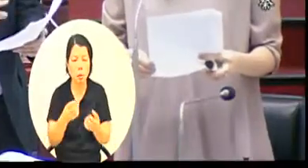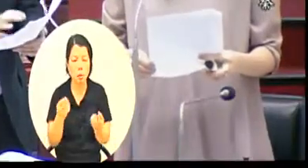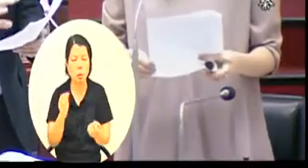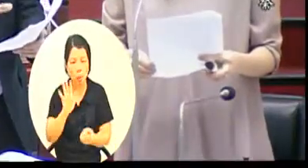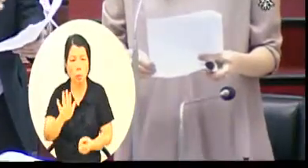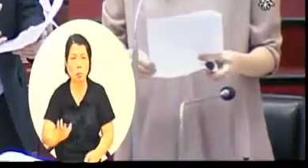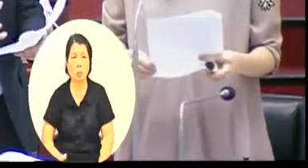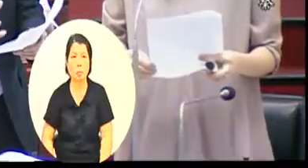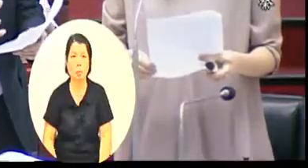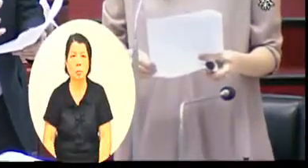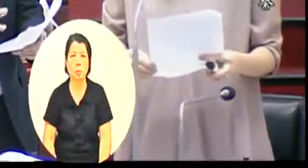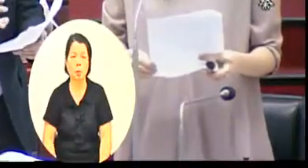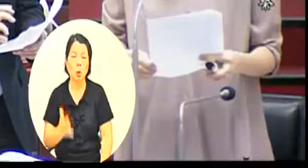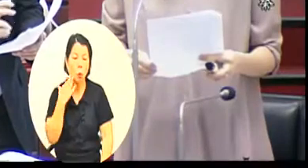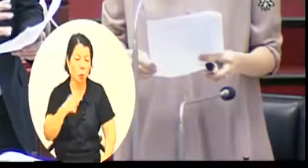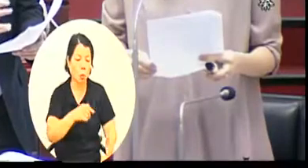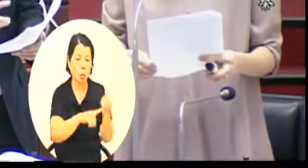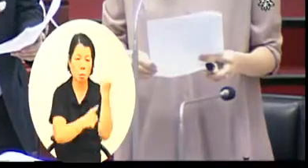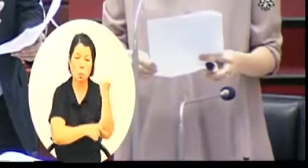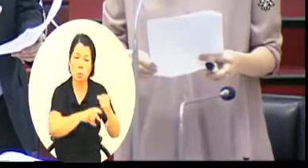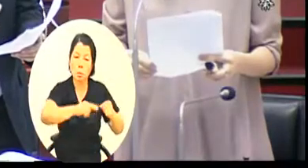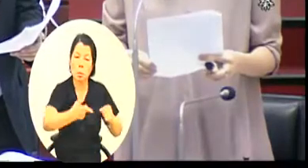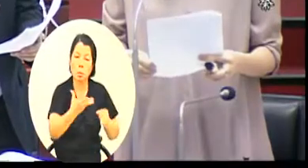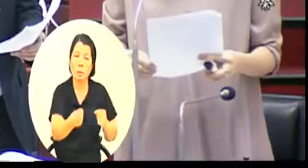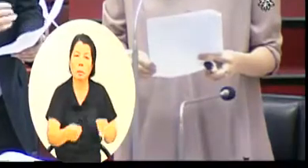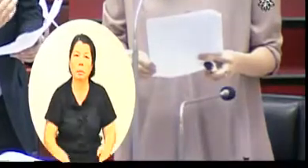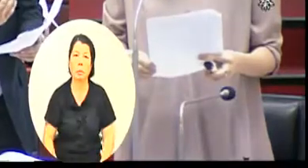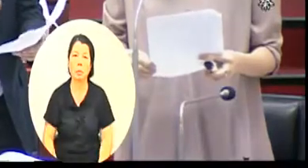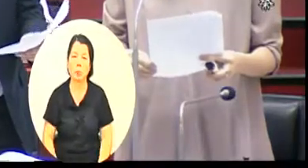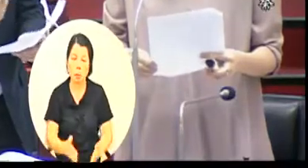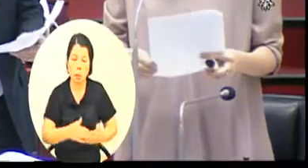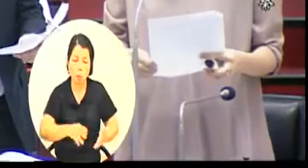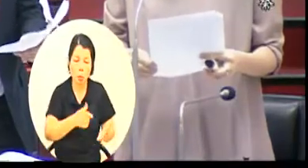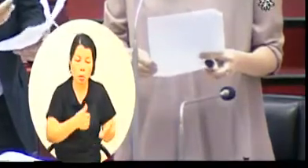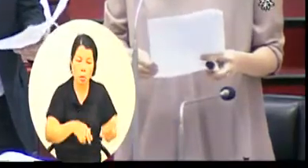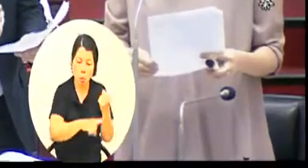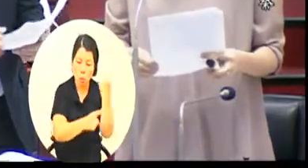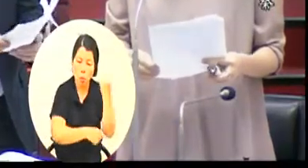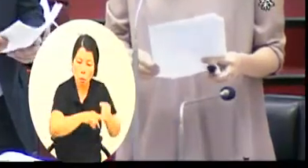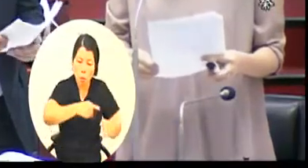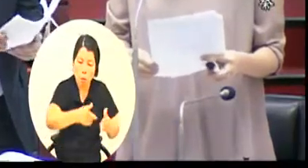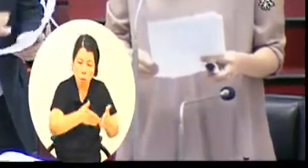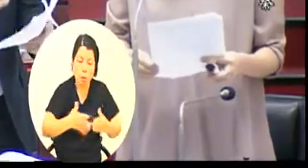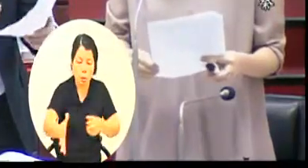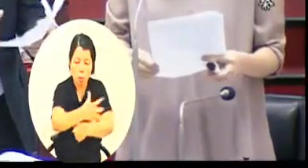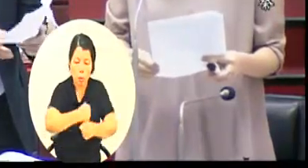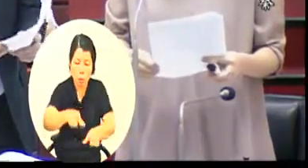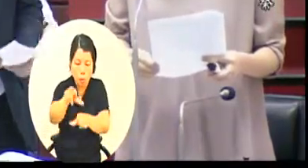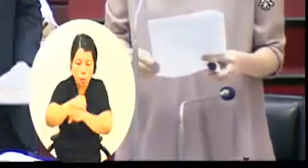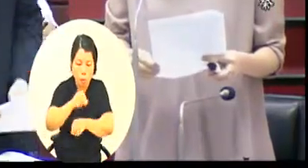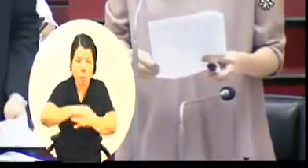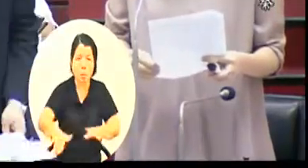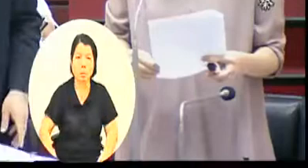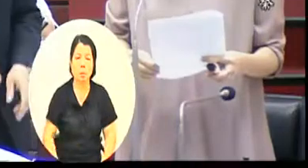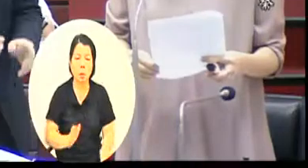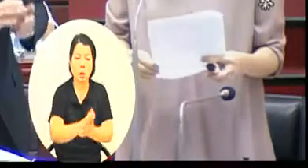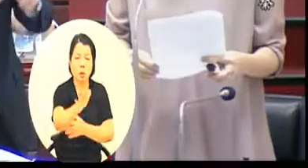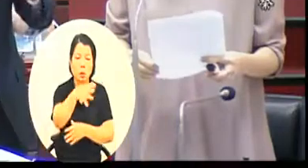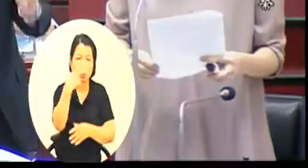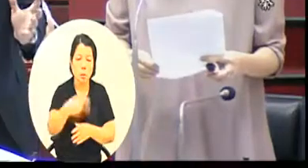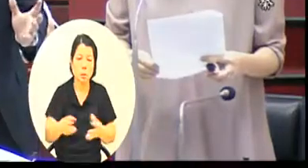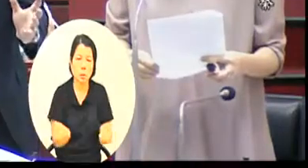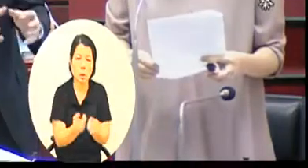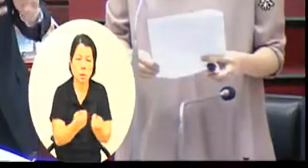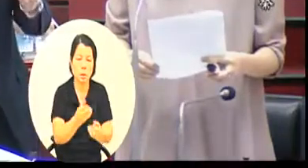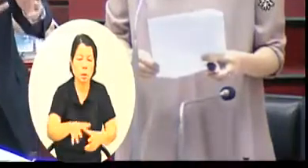如果这个。不改的话，我觉得这个改可能会比较务实一点，而且可能是教会全台湾各县市未来产生这种不管